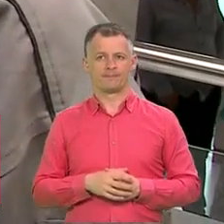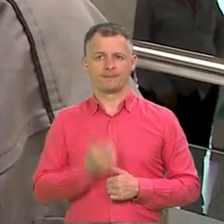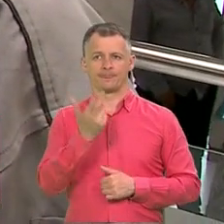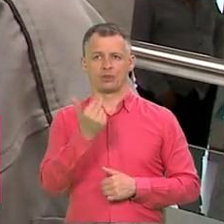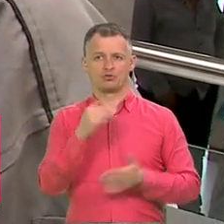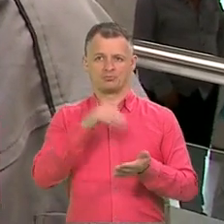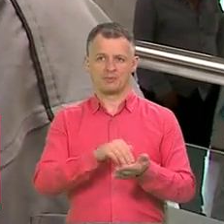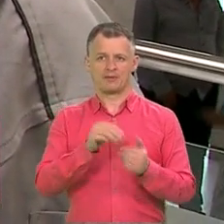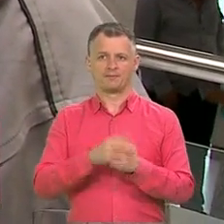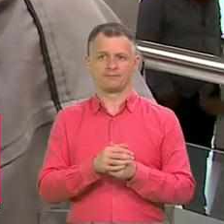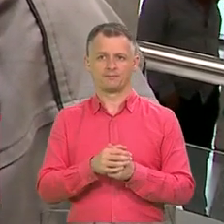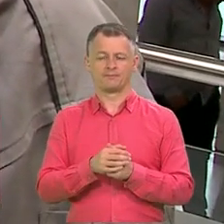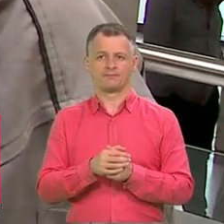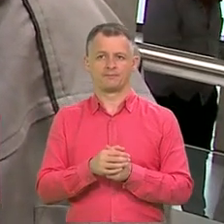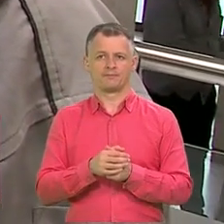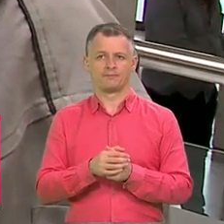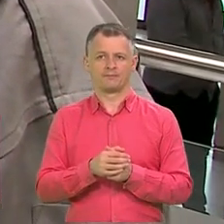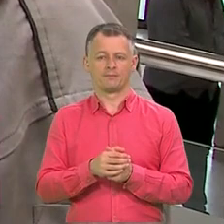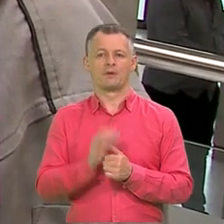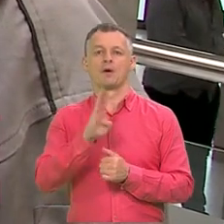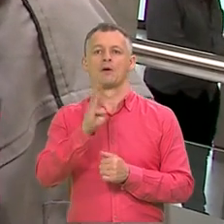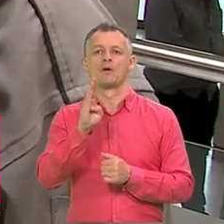15.000. Dar bruto.